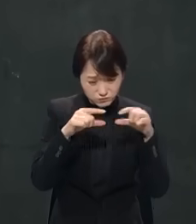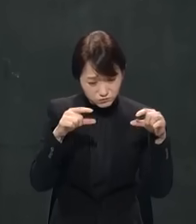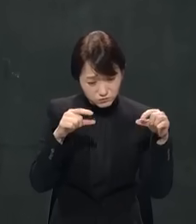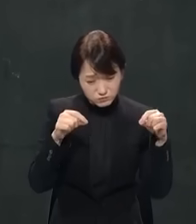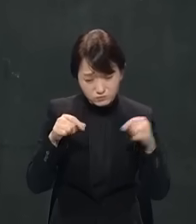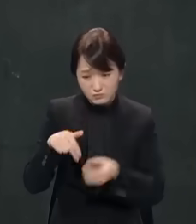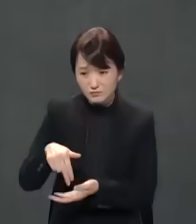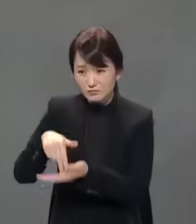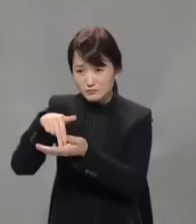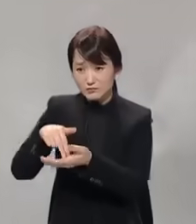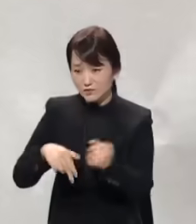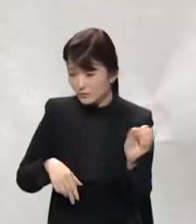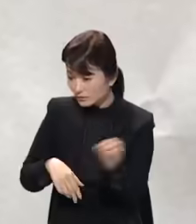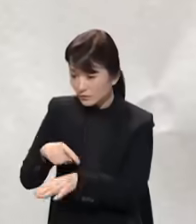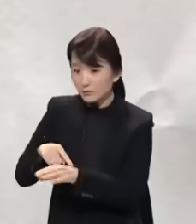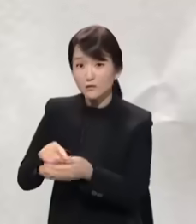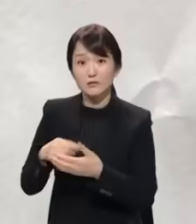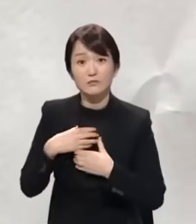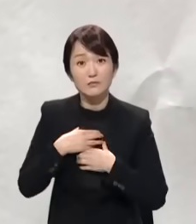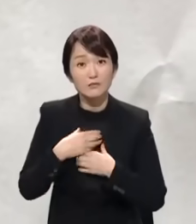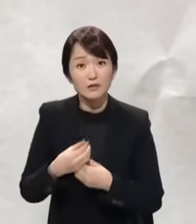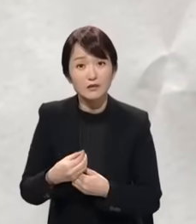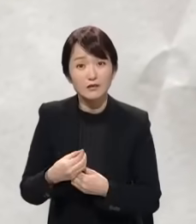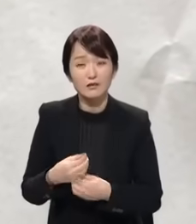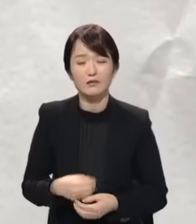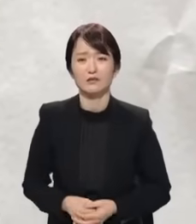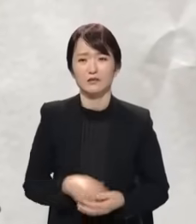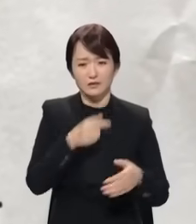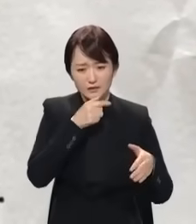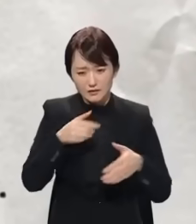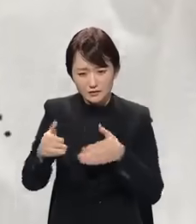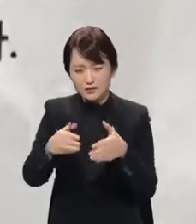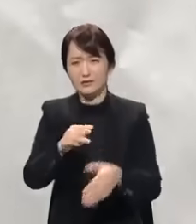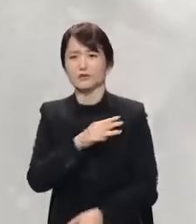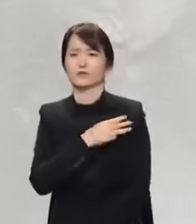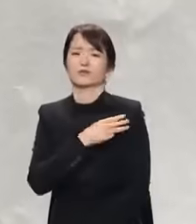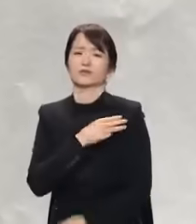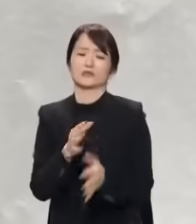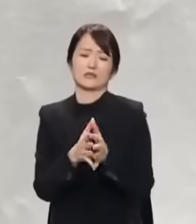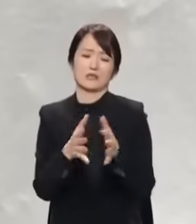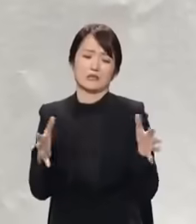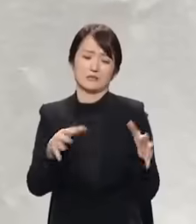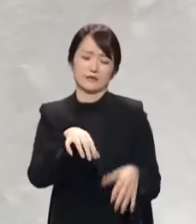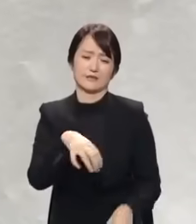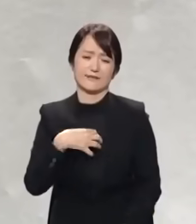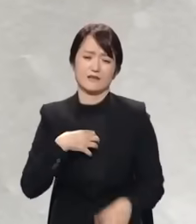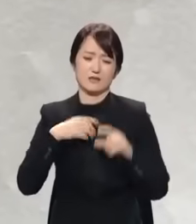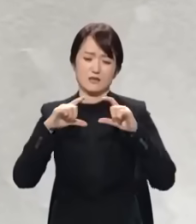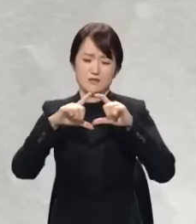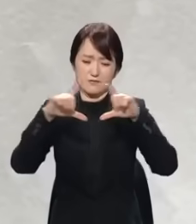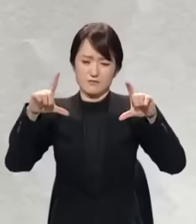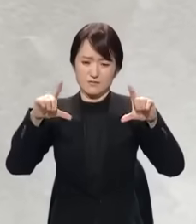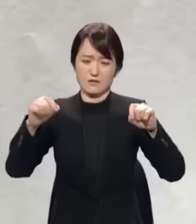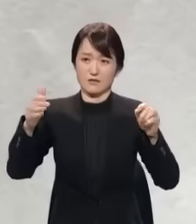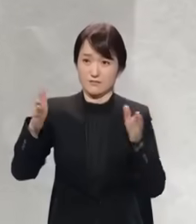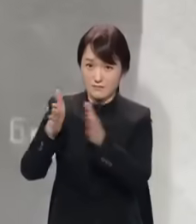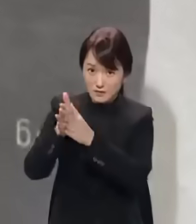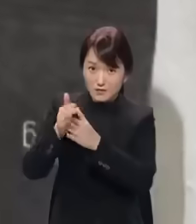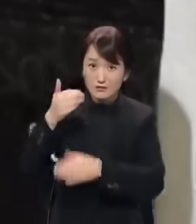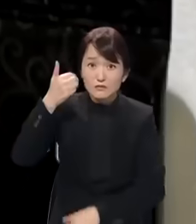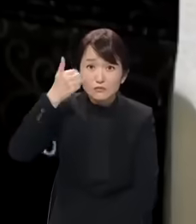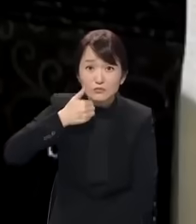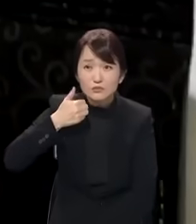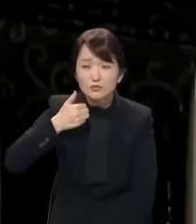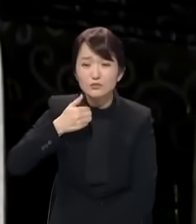마음이 편할까요? 아, 저게 최근에 경기 부천 한 아파트 엘리베이터에 붙은 경고문인데 그 누군가가 아침에 그